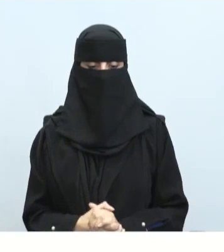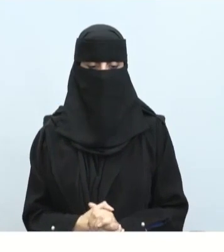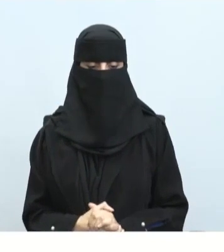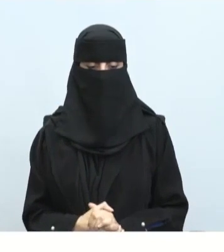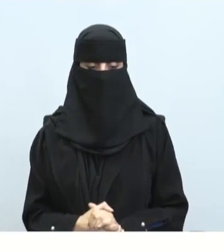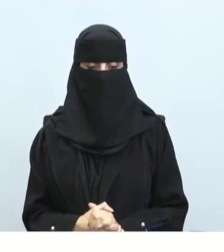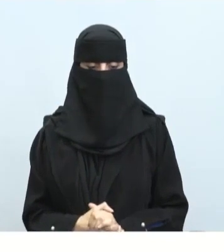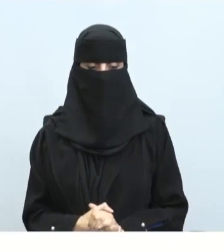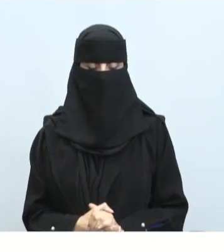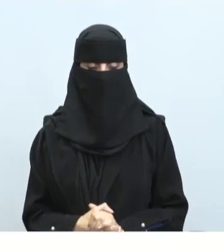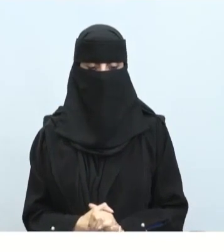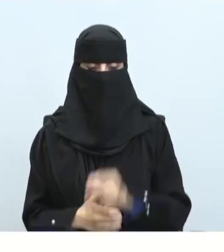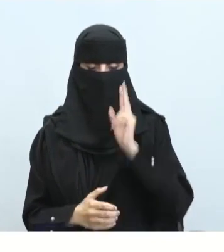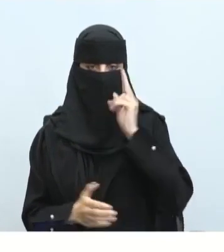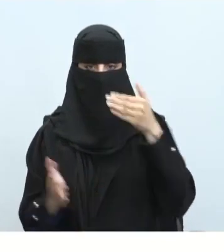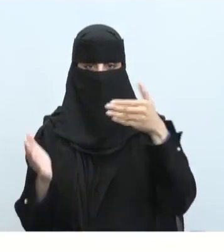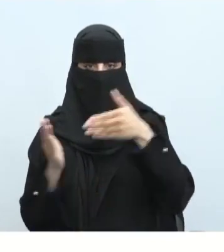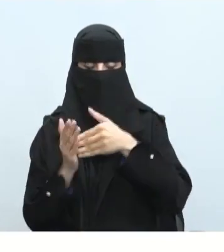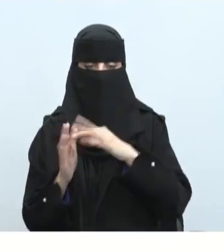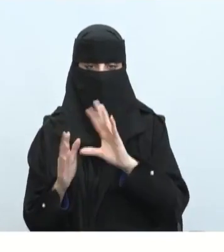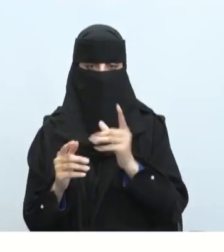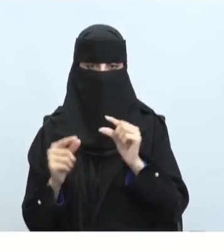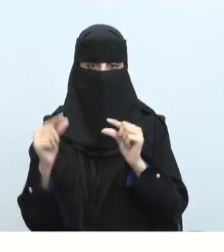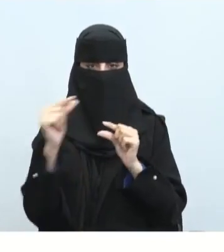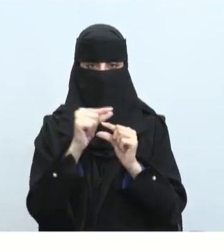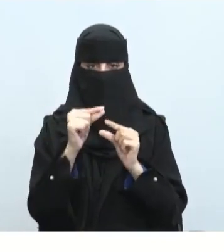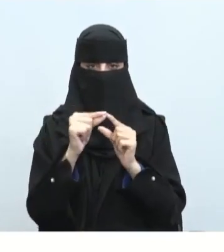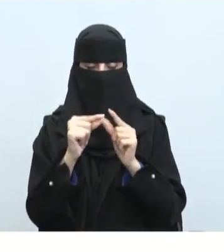موائد علامه الرفع